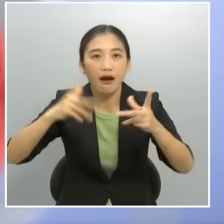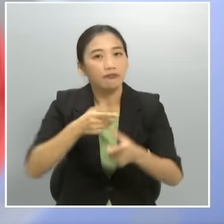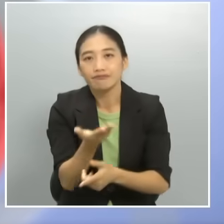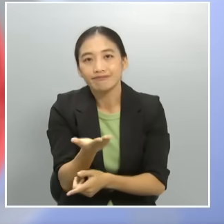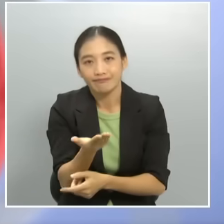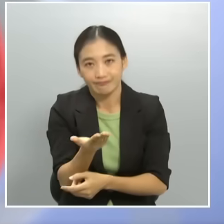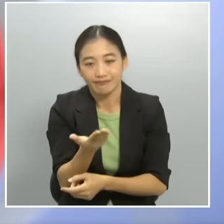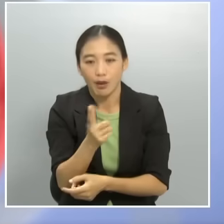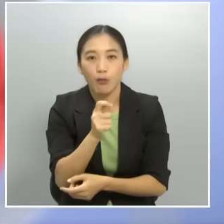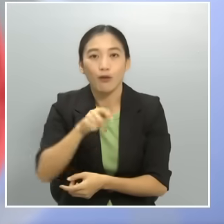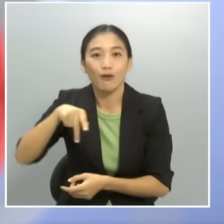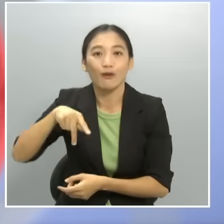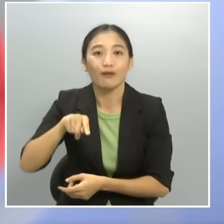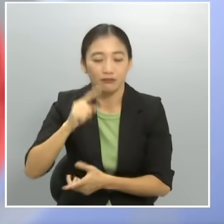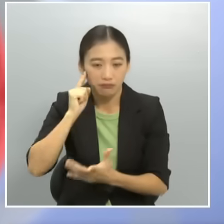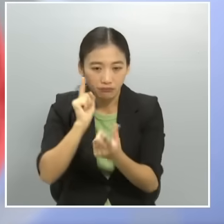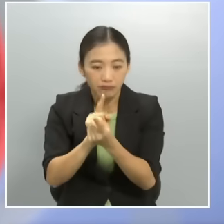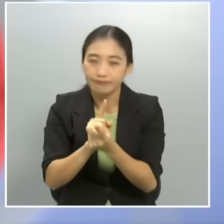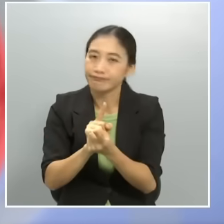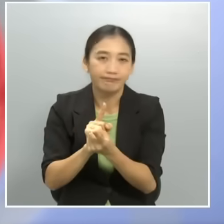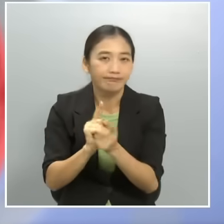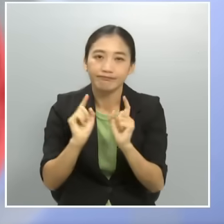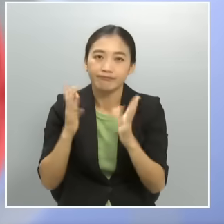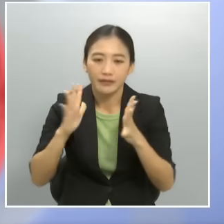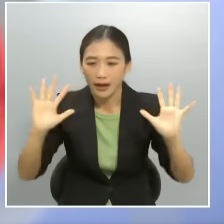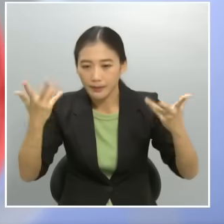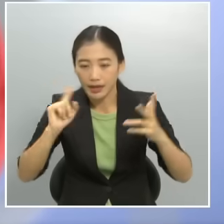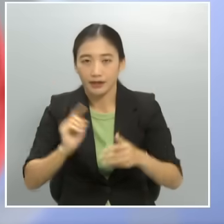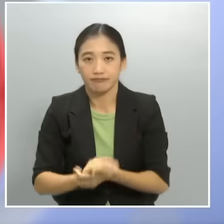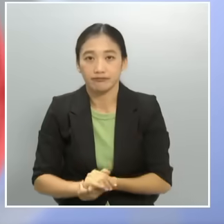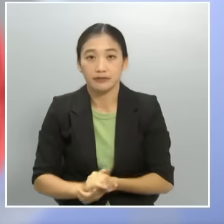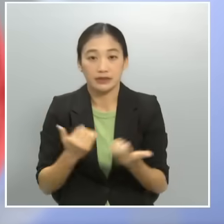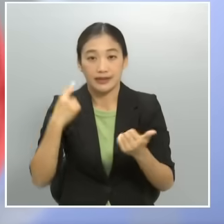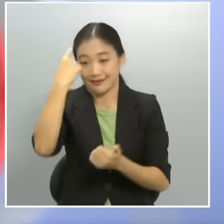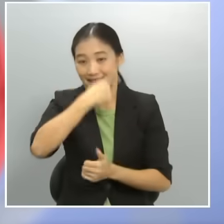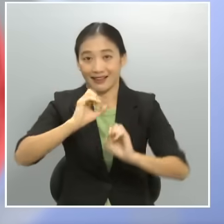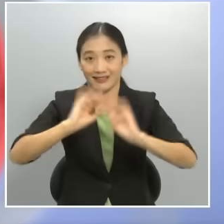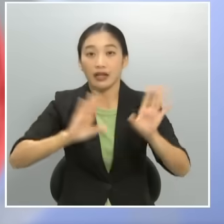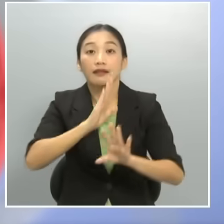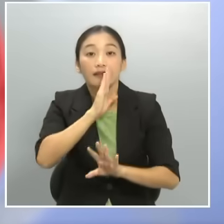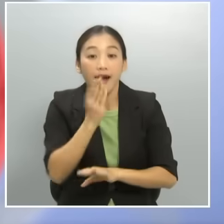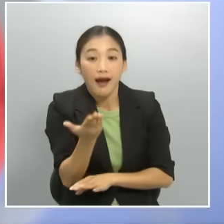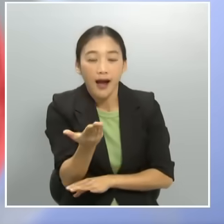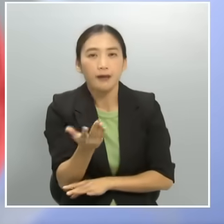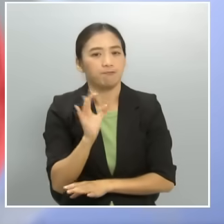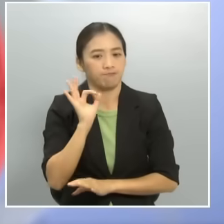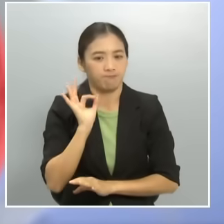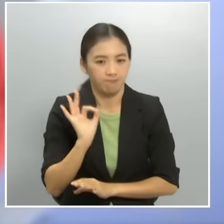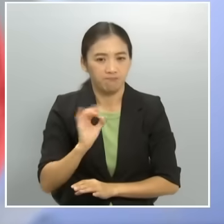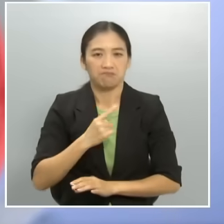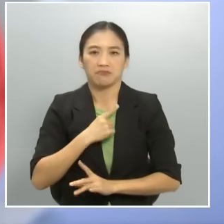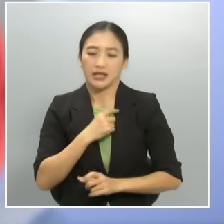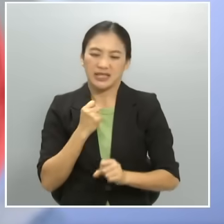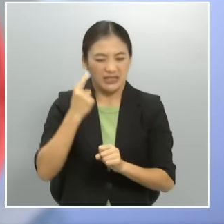ค่ะ นี่นะครับคือเราเปิดเผยใบหน้าให้เห็นนะจะอัมพลถ้าคุณบริสุทธิ์ใจคุณก็ไปมอบตัวเนาะ ค่ะ เนี่ยนะครับ